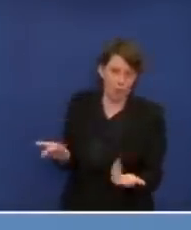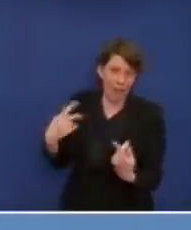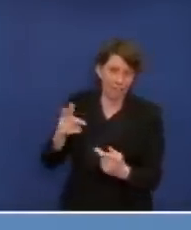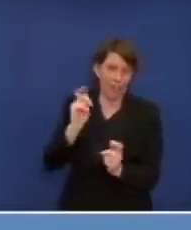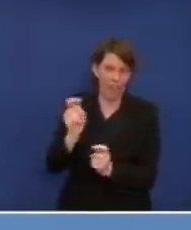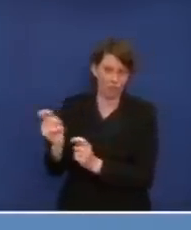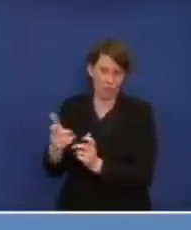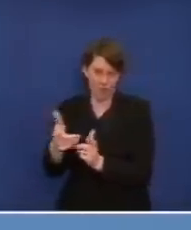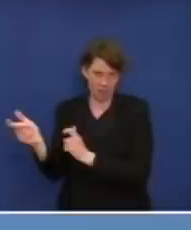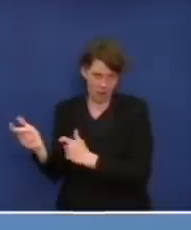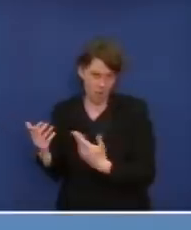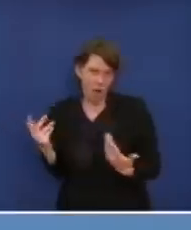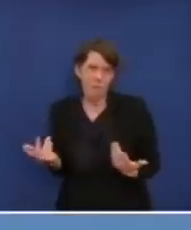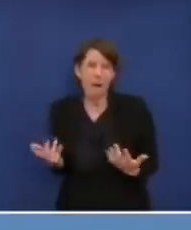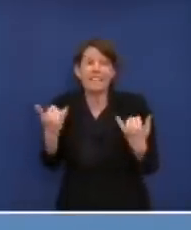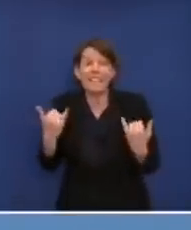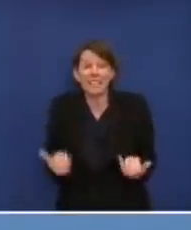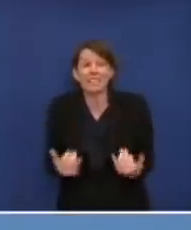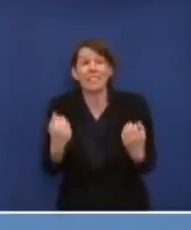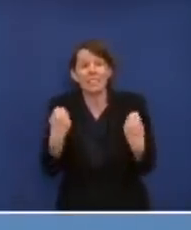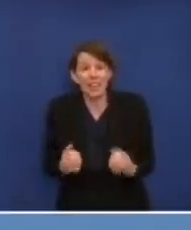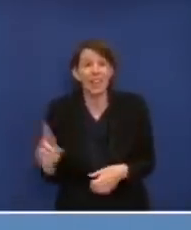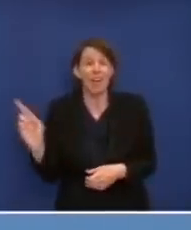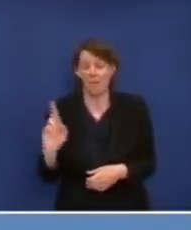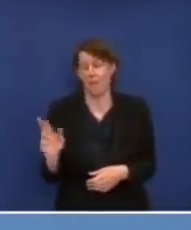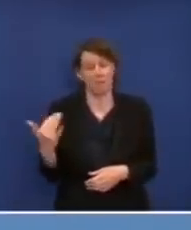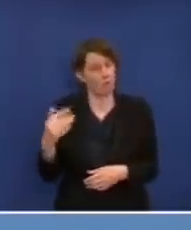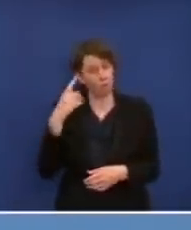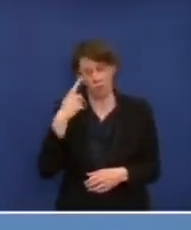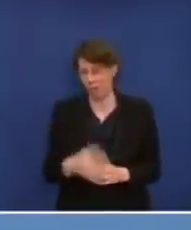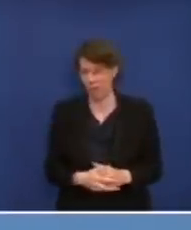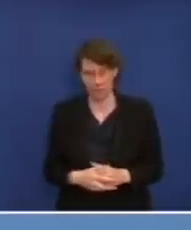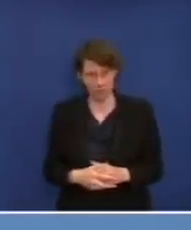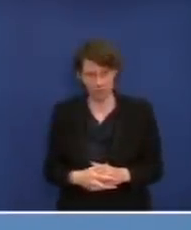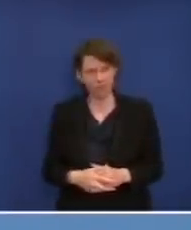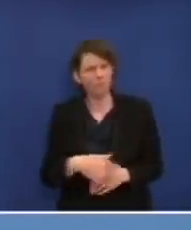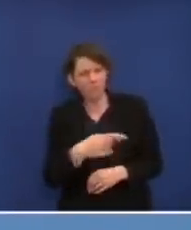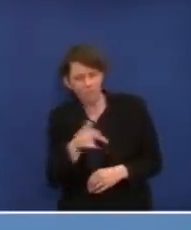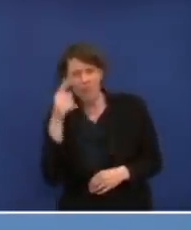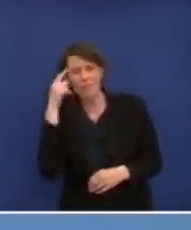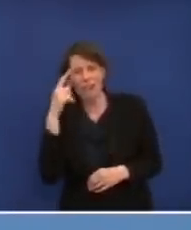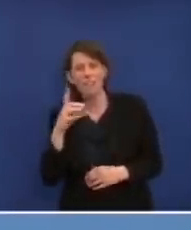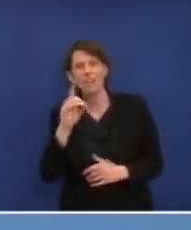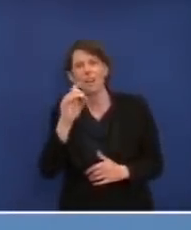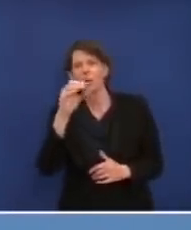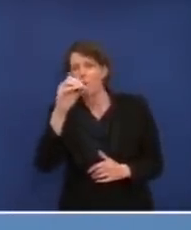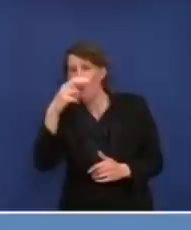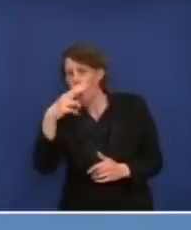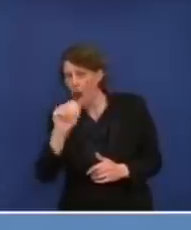keine gesicherten Erkenntnisse. Sie wissen, dass in Doha